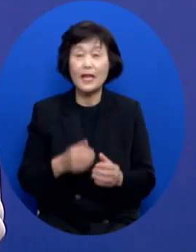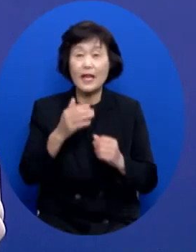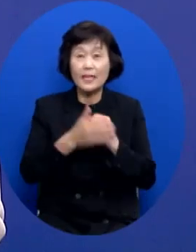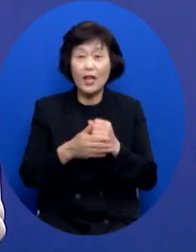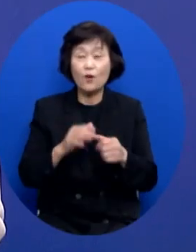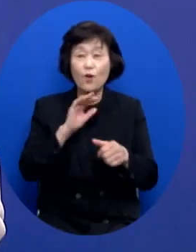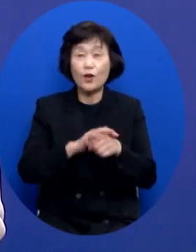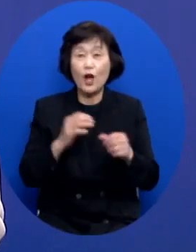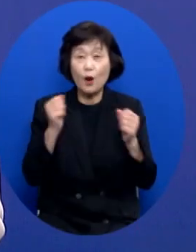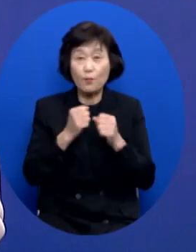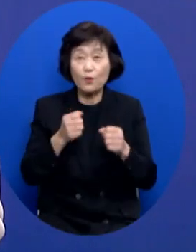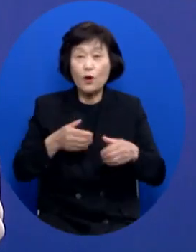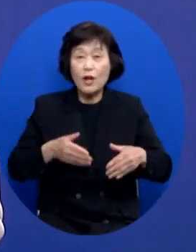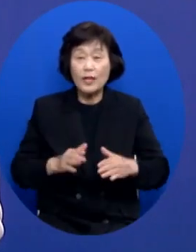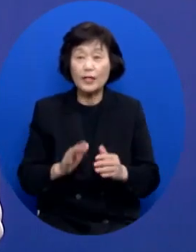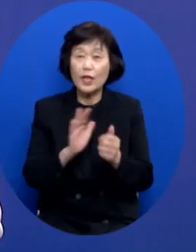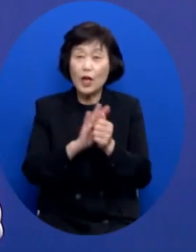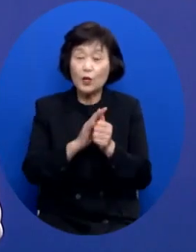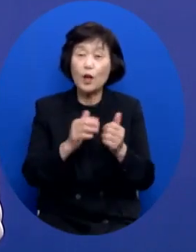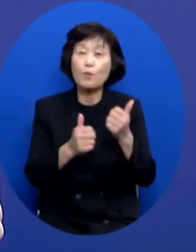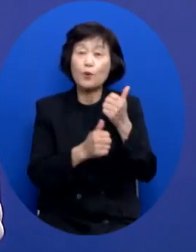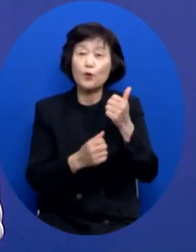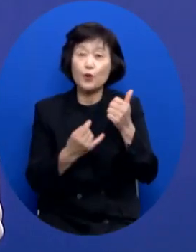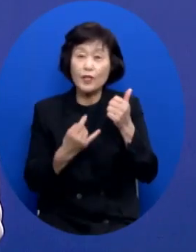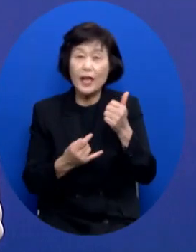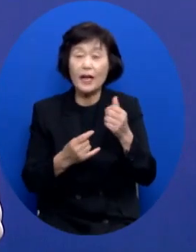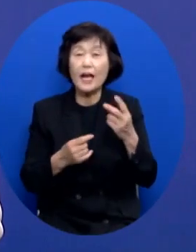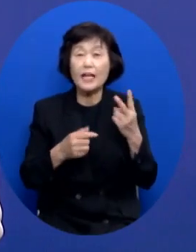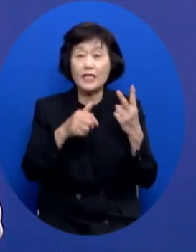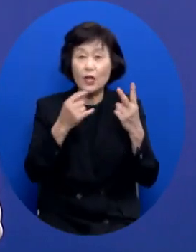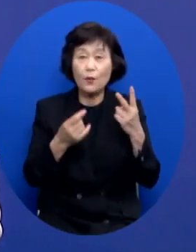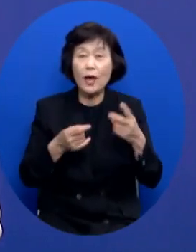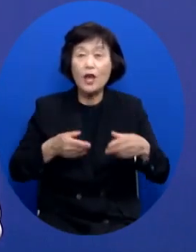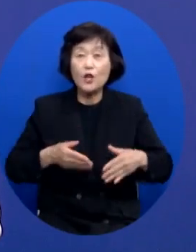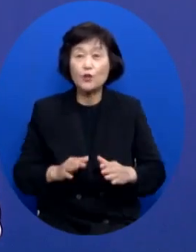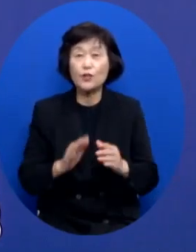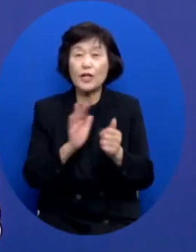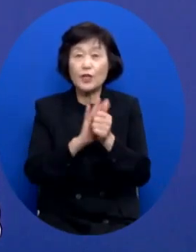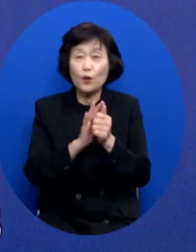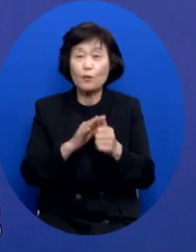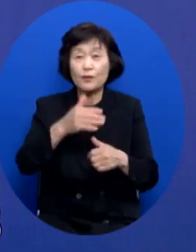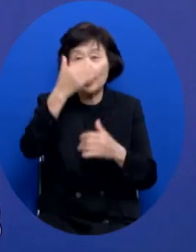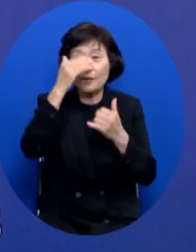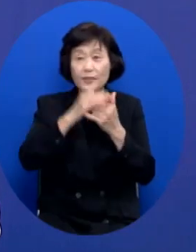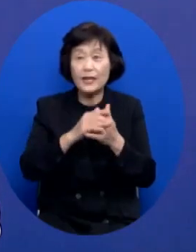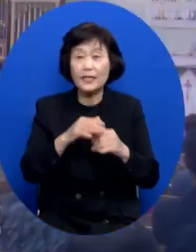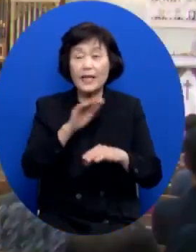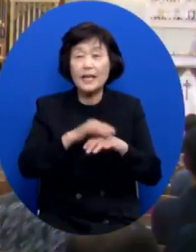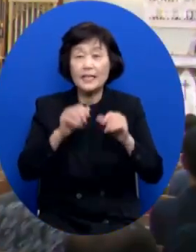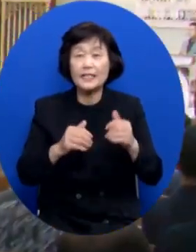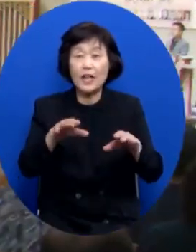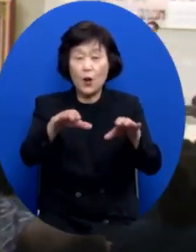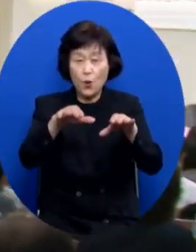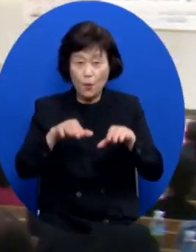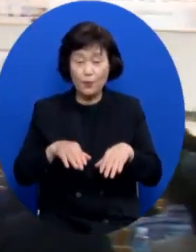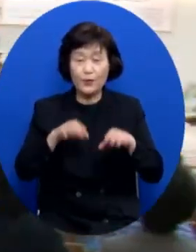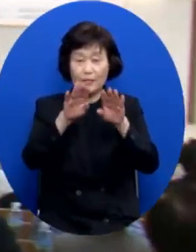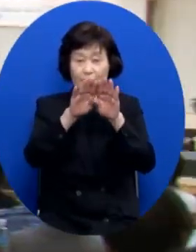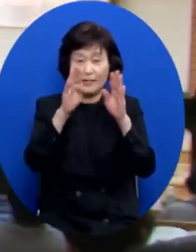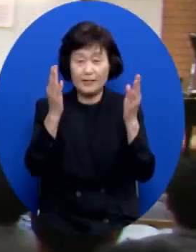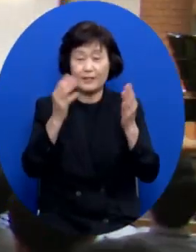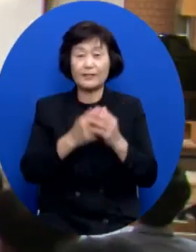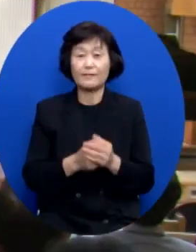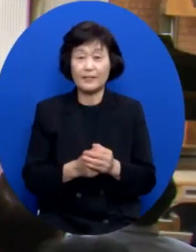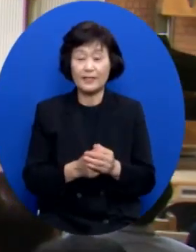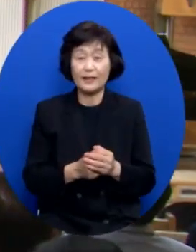대구경북 출산 돌봄 위원회가 제 2회 출산 돌봄과 다음 세대 실행 콘퍼런스를 개최했습니다